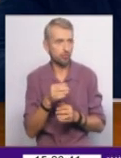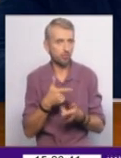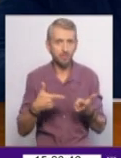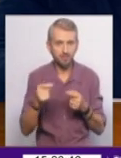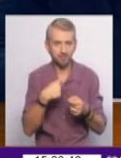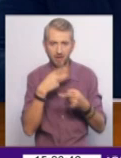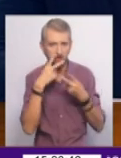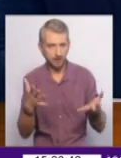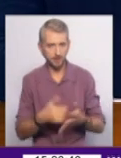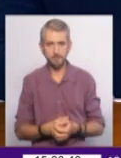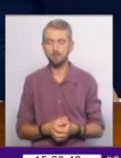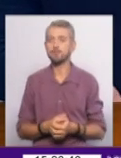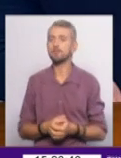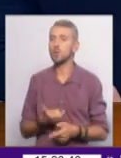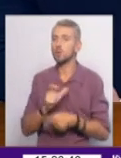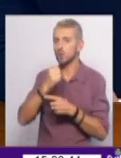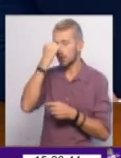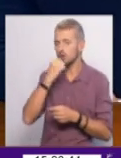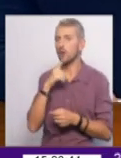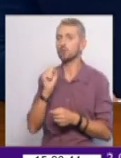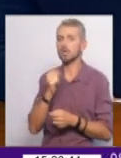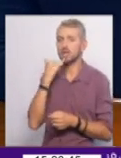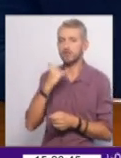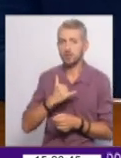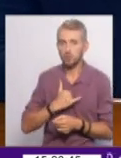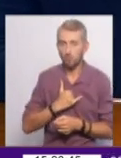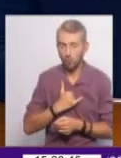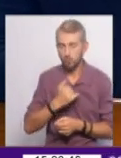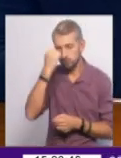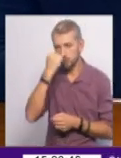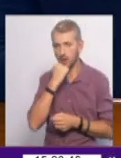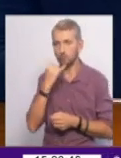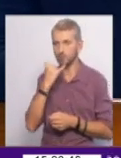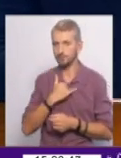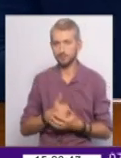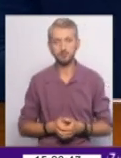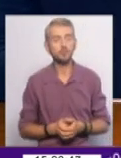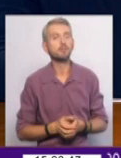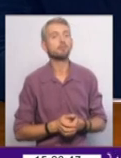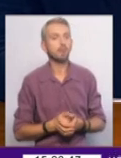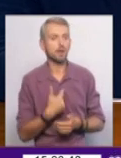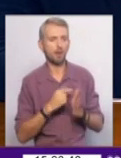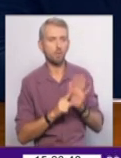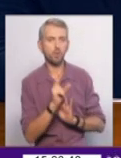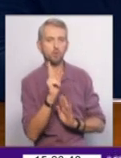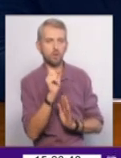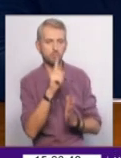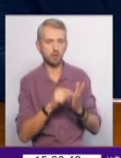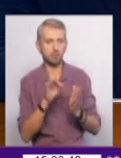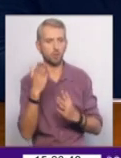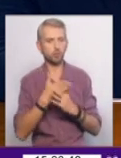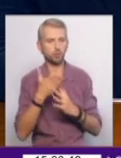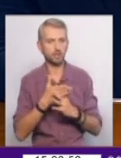видела. Дуже дякуємо за дзвінок, пані Катерино, вдячні за те, що дякую. Зателефонували. Дякую. Прошу. Да. Я почну з другого питання, з приводу